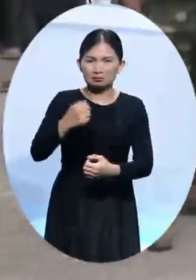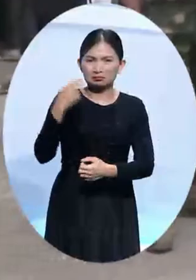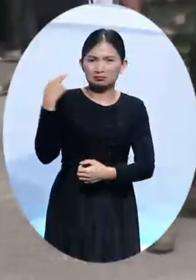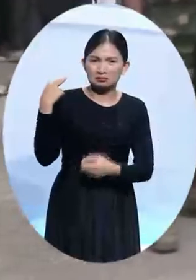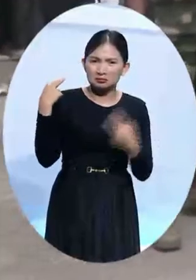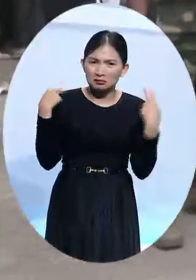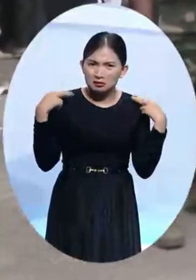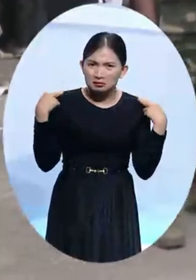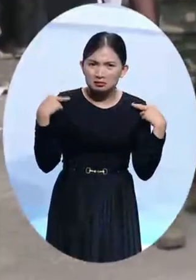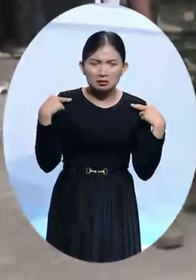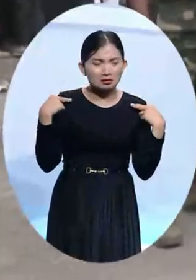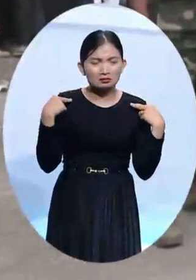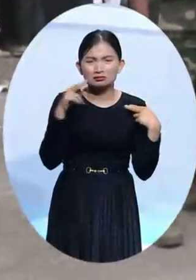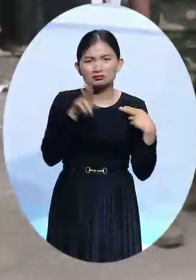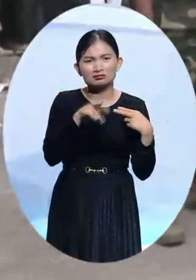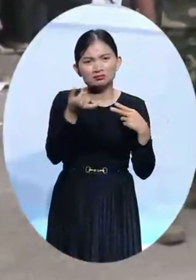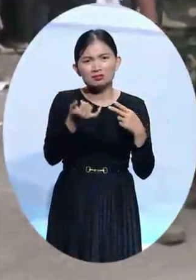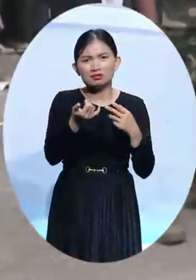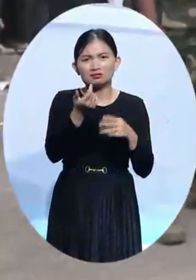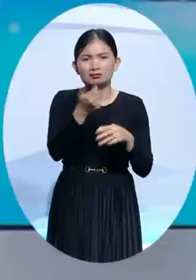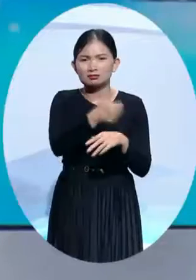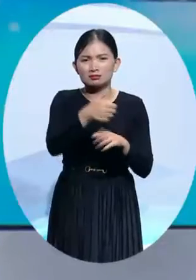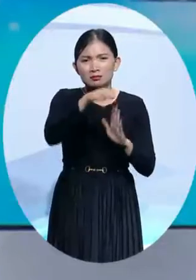vậy, con số giảm dần theo thời gian.